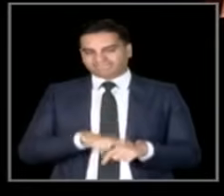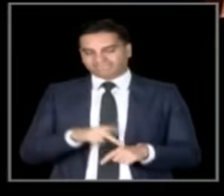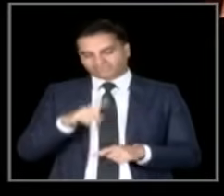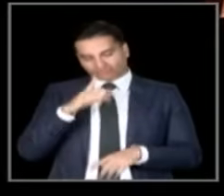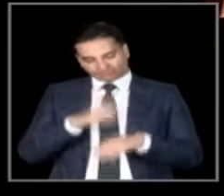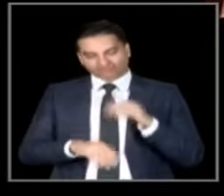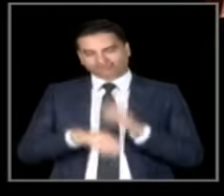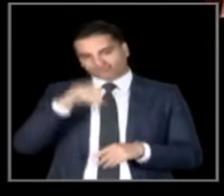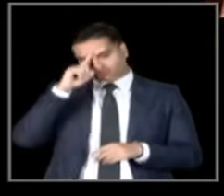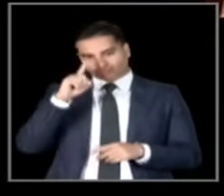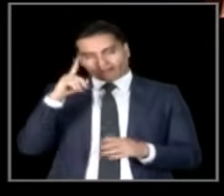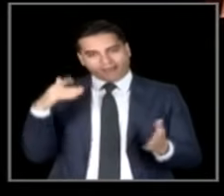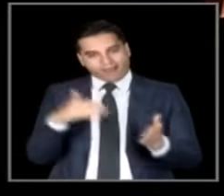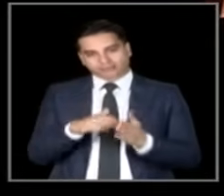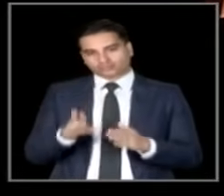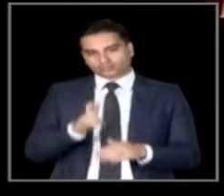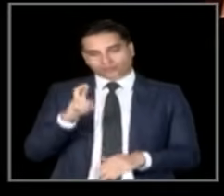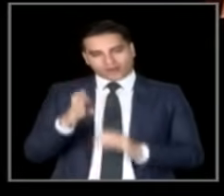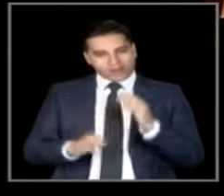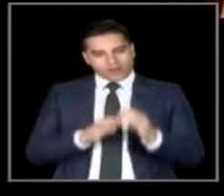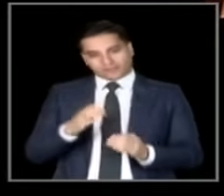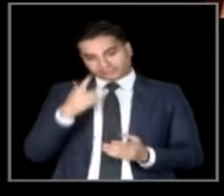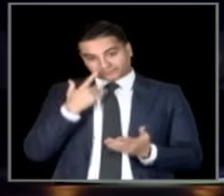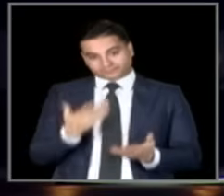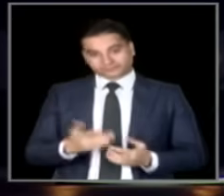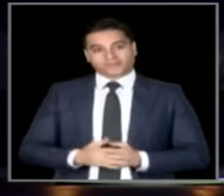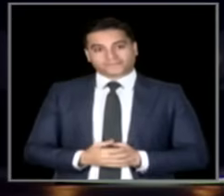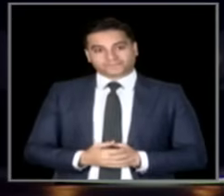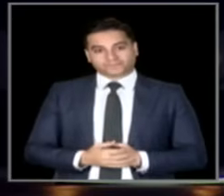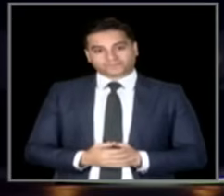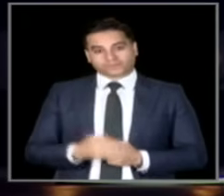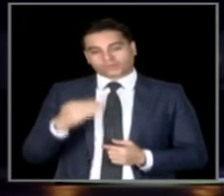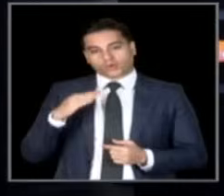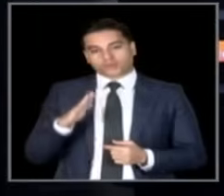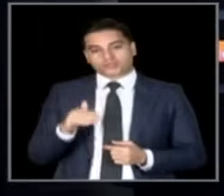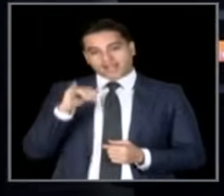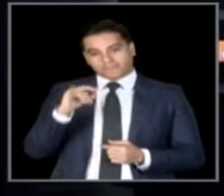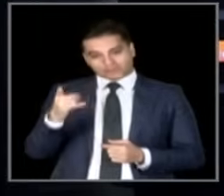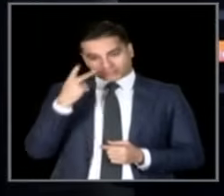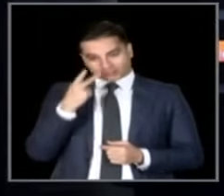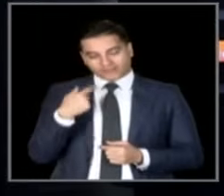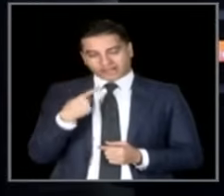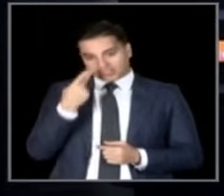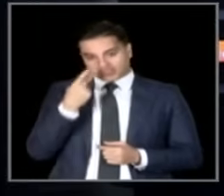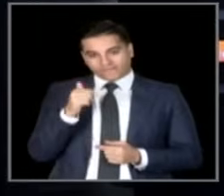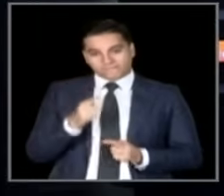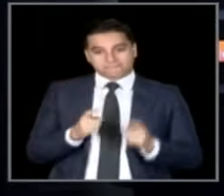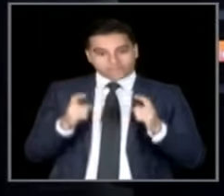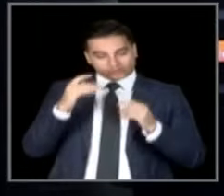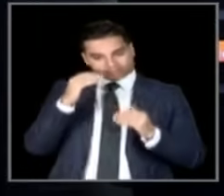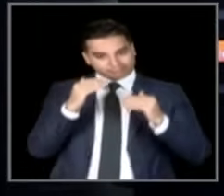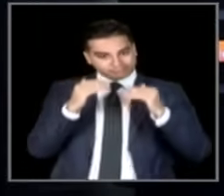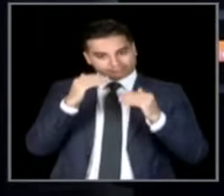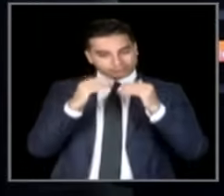وهنحاول يعني نلعب على اخر سؤال. اعتقد الماتش ده هيتحسم على اخر سؤال من وجهه نظرنا يعني. حسام وانت رايك ايه؟ لا انا شايف الماتش متكافئ